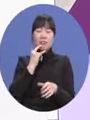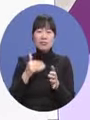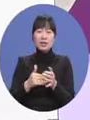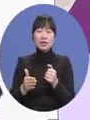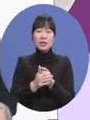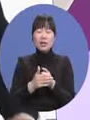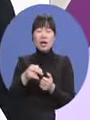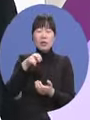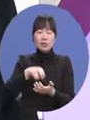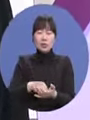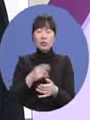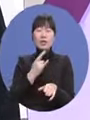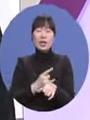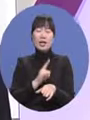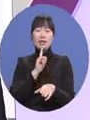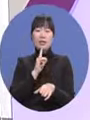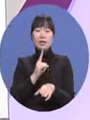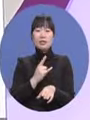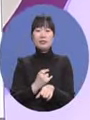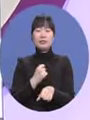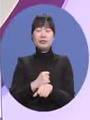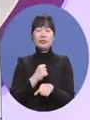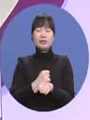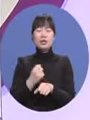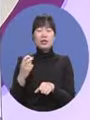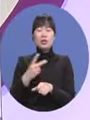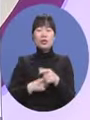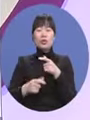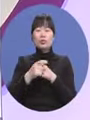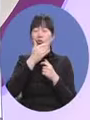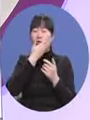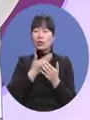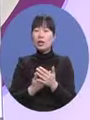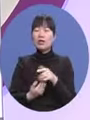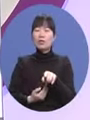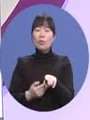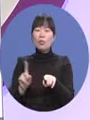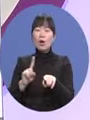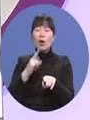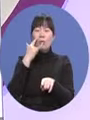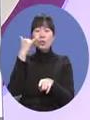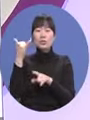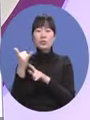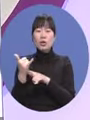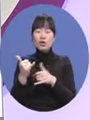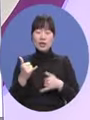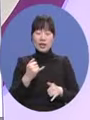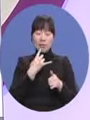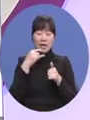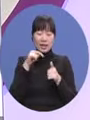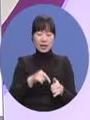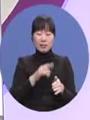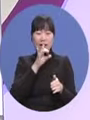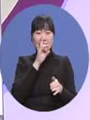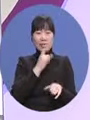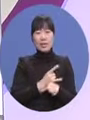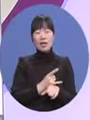예. 무릎 꿇고 해야 돼요. 그리고 더 중요한 건 뭔지 아세요? 부모가 애만 시키면 안 돼요.